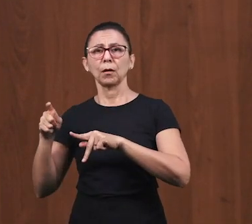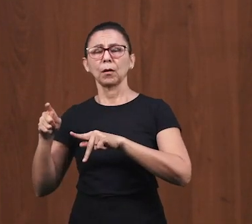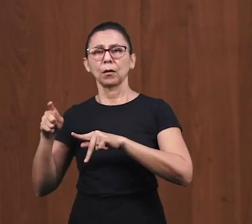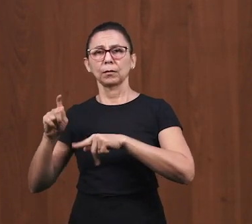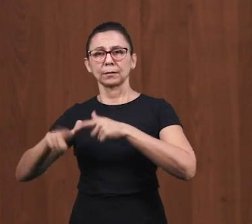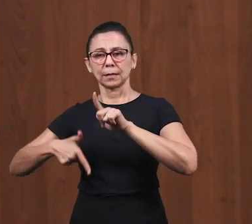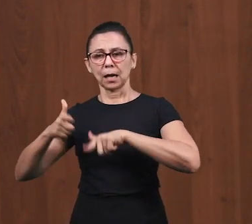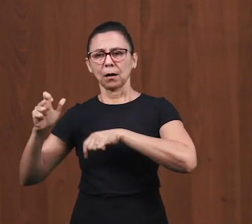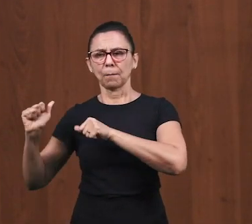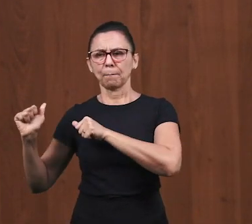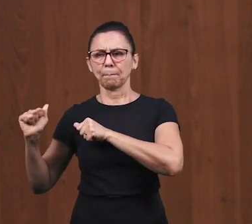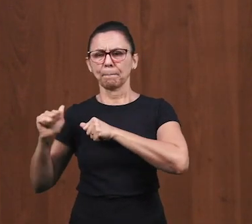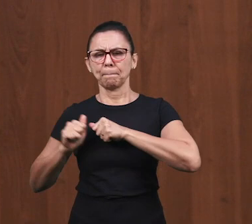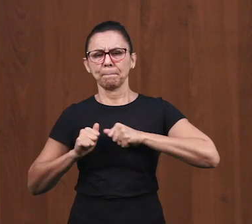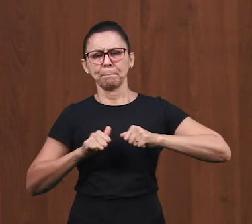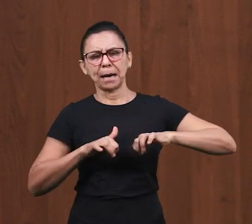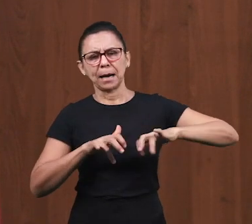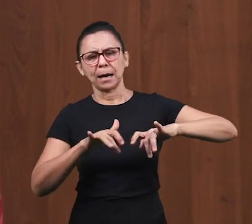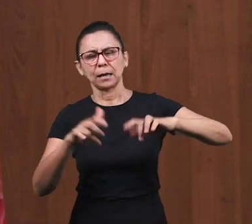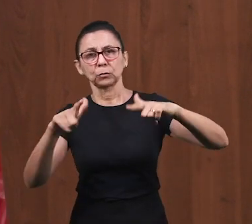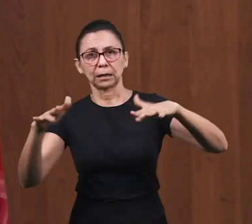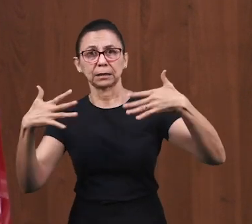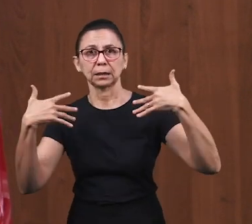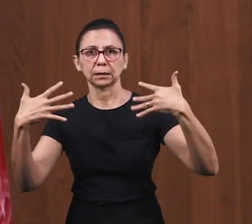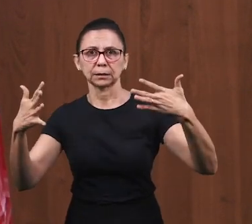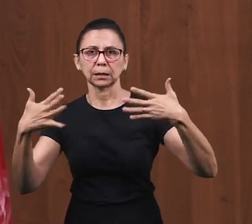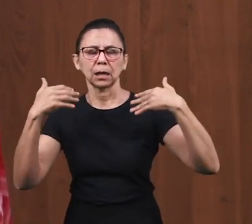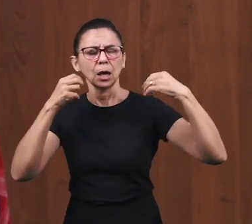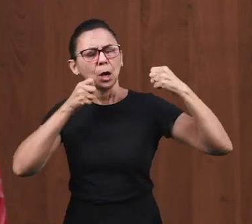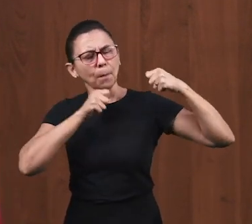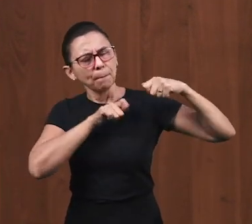Seigneur. Il était constitué de